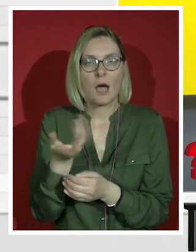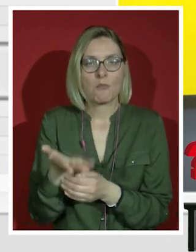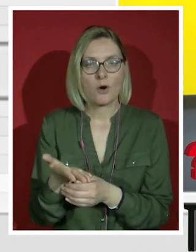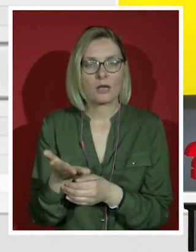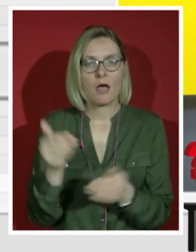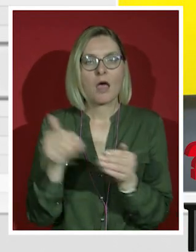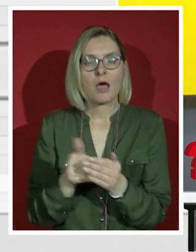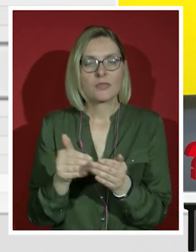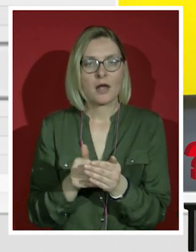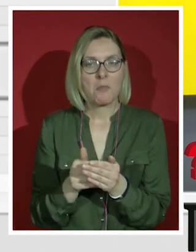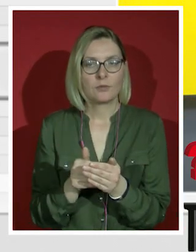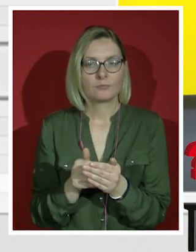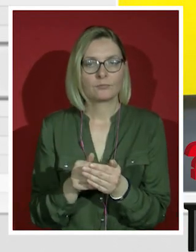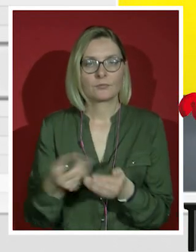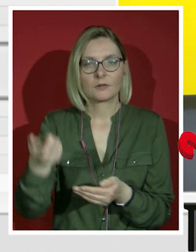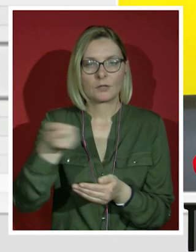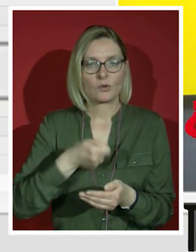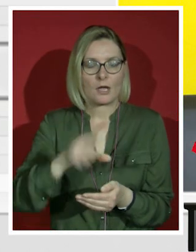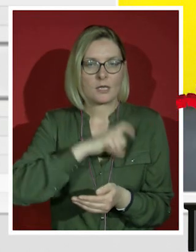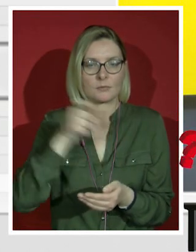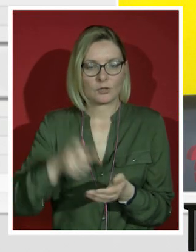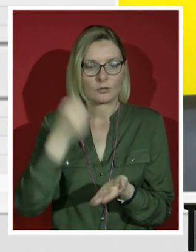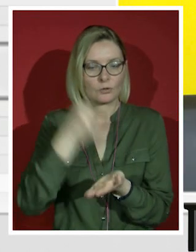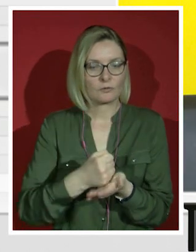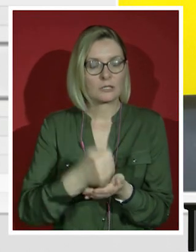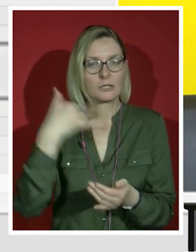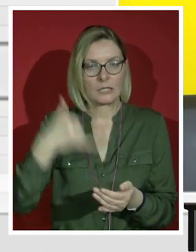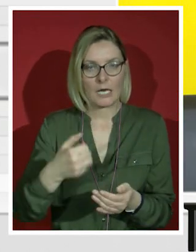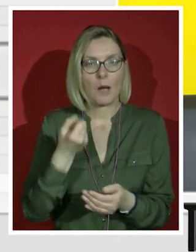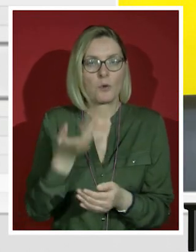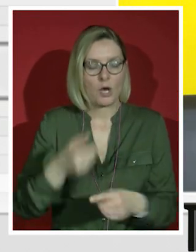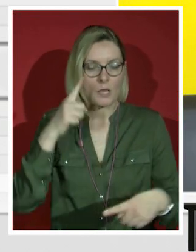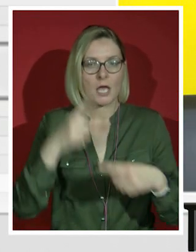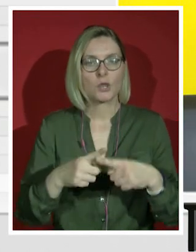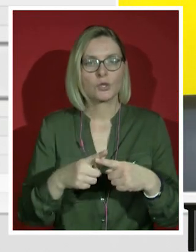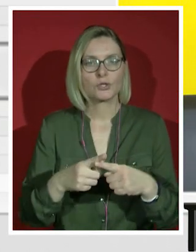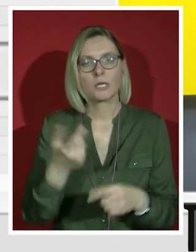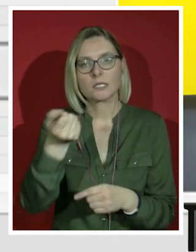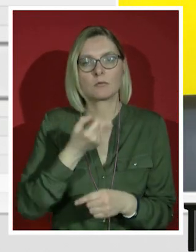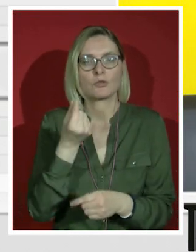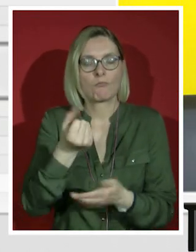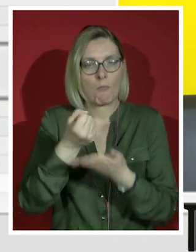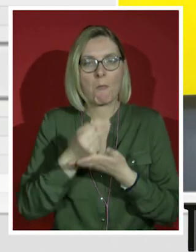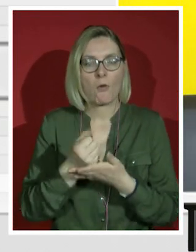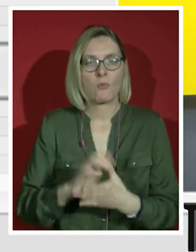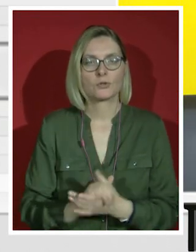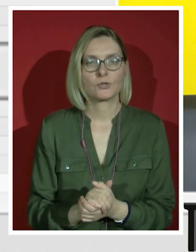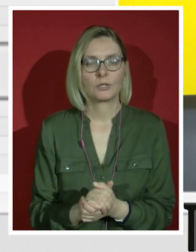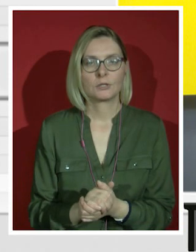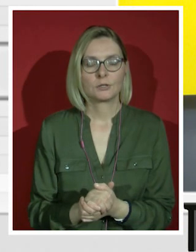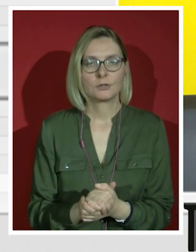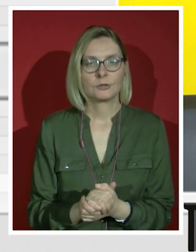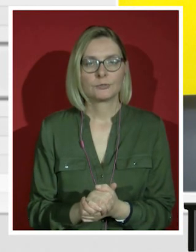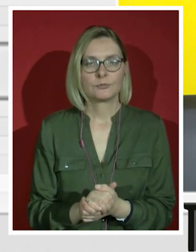излези инспекторат да утврди дека бројката е таја точна и од тоа се исплаќа